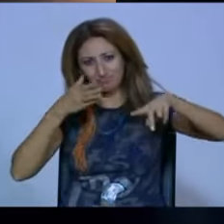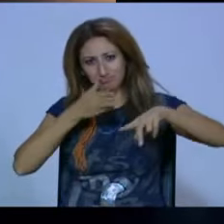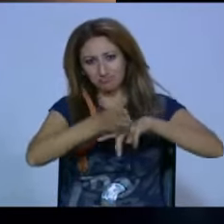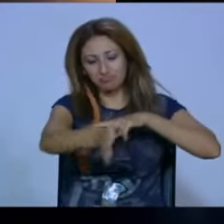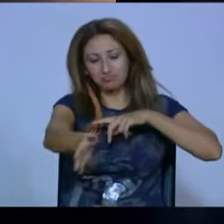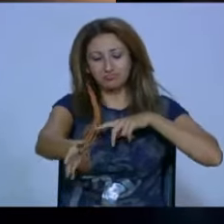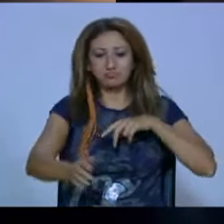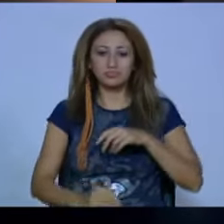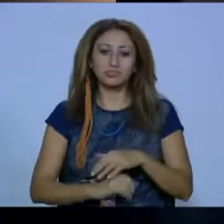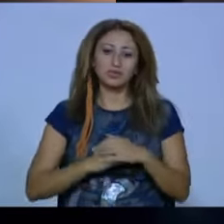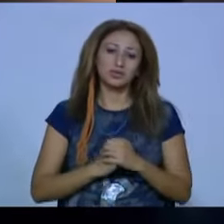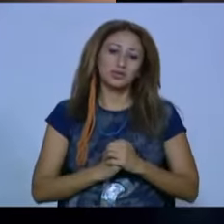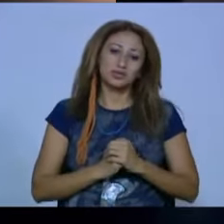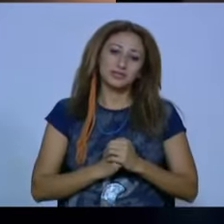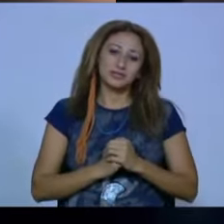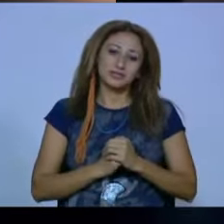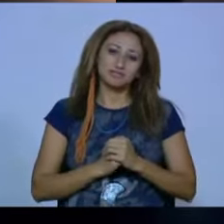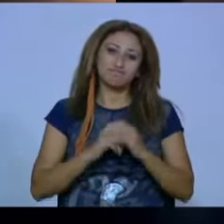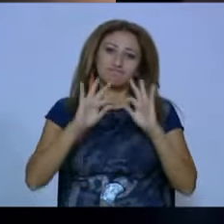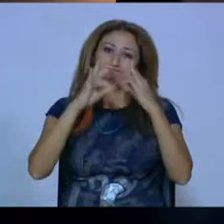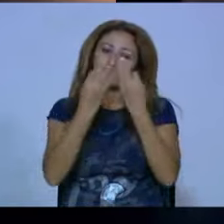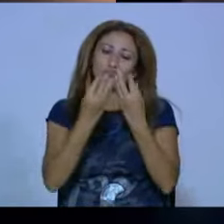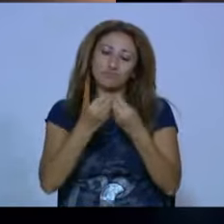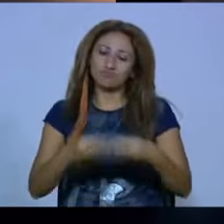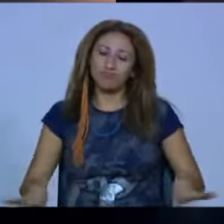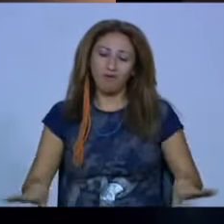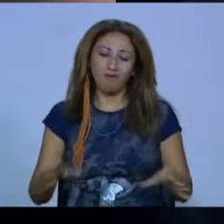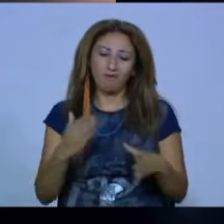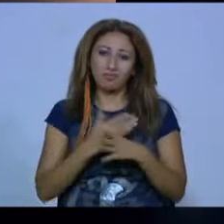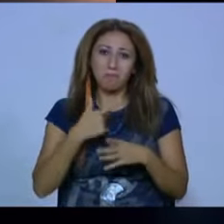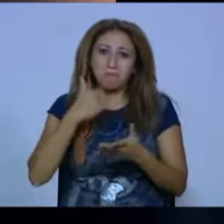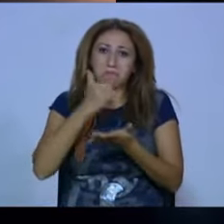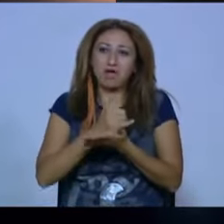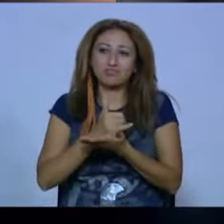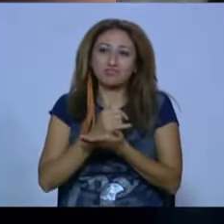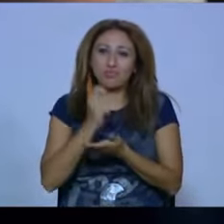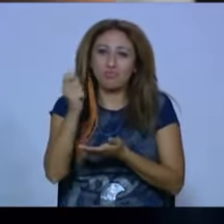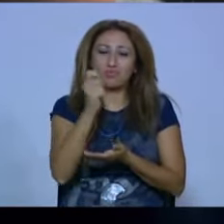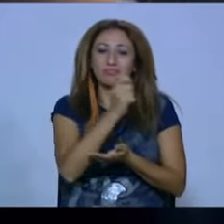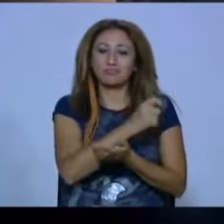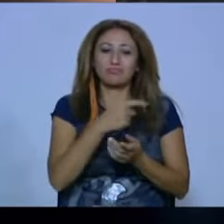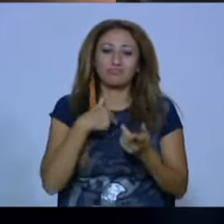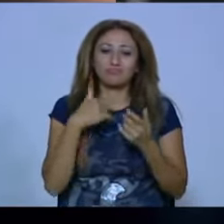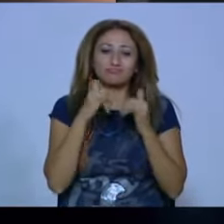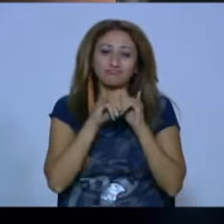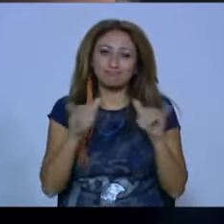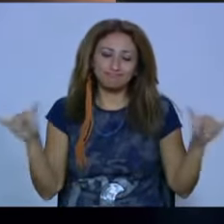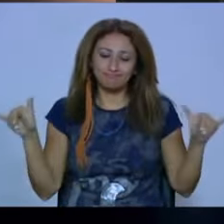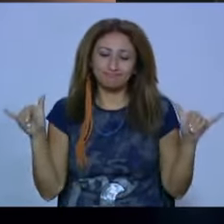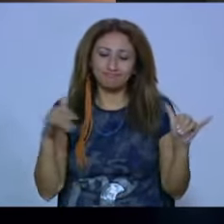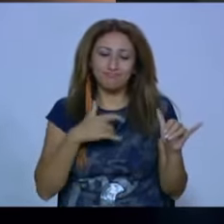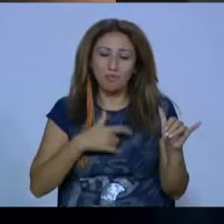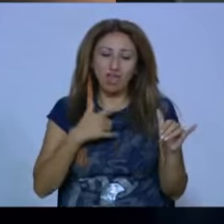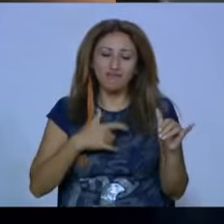الحياه دي ضيعت العيله كلها، الحاله اللي حصلت لي، انا كبير العيله، لكن دي ضيعتني بكل شيء،